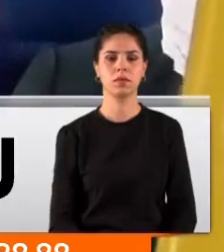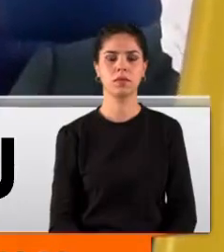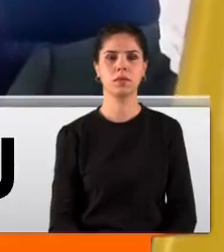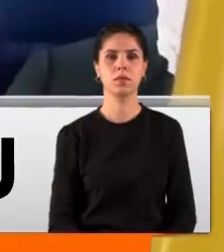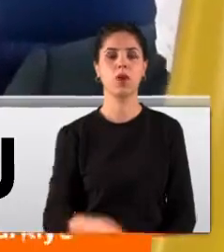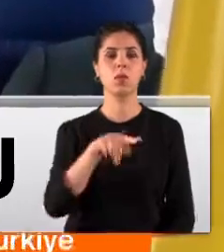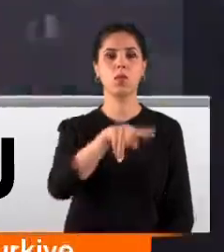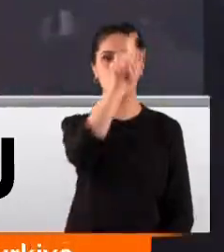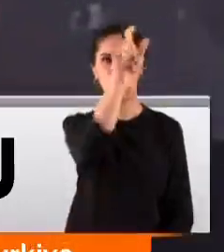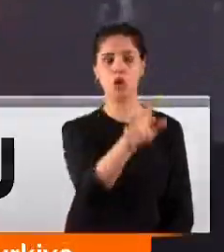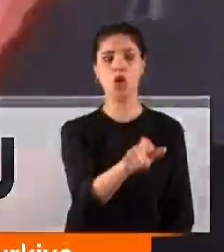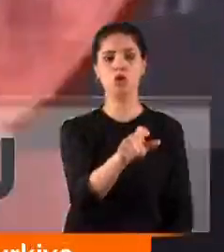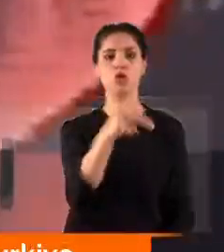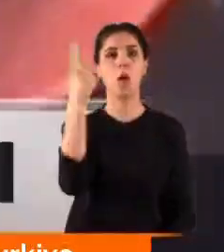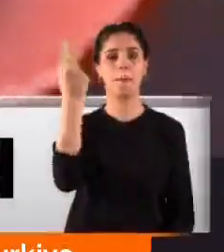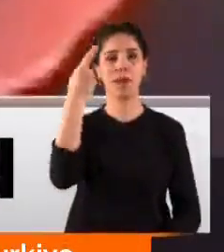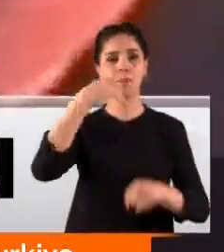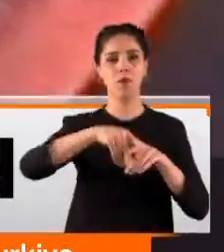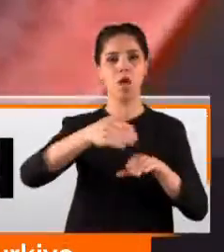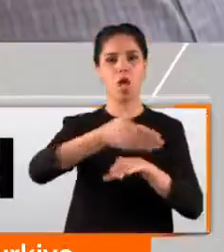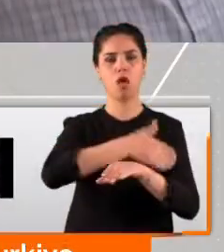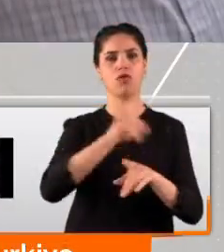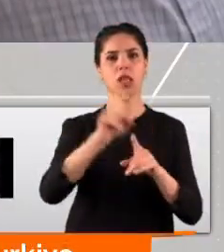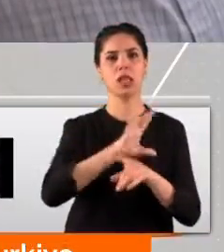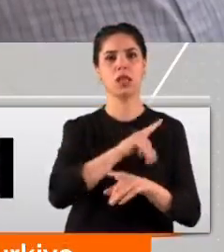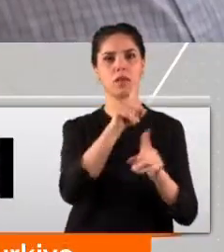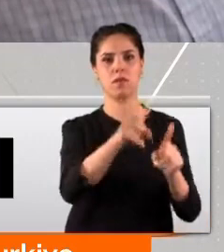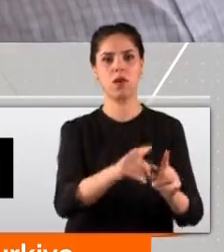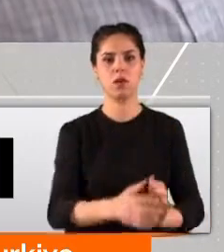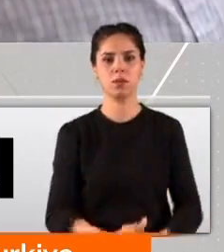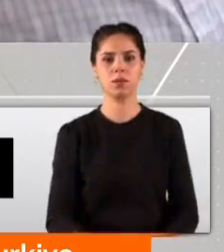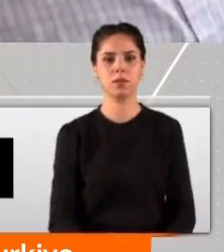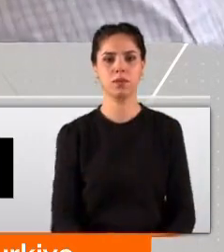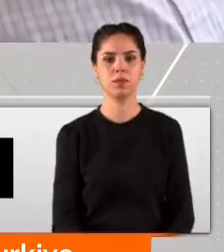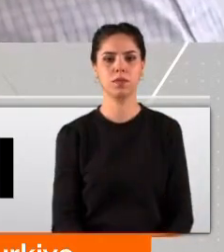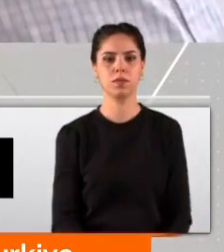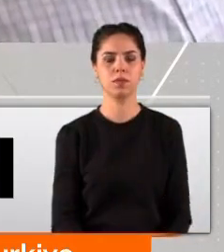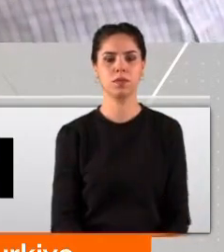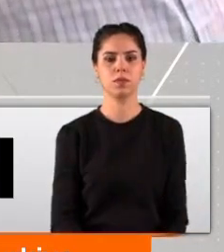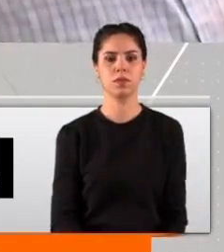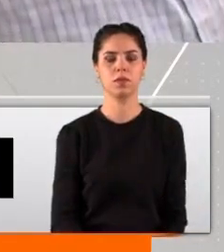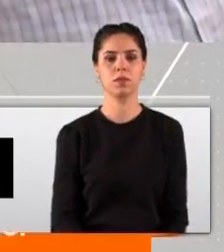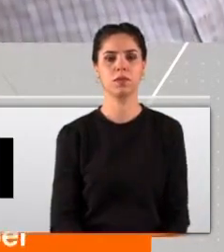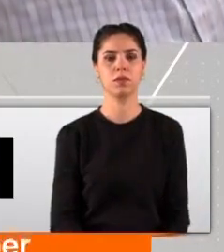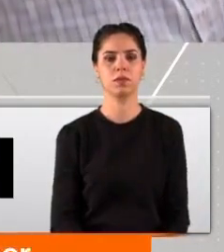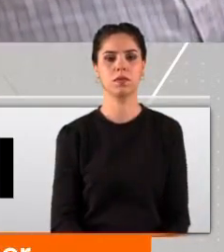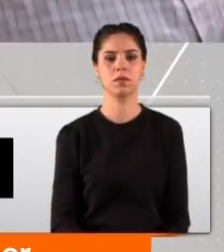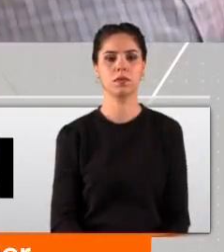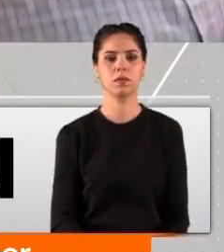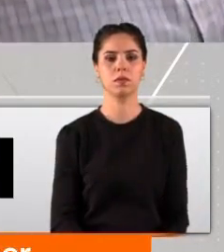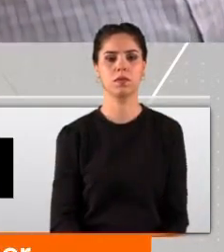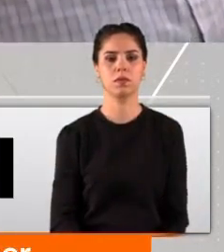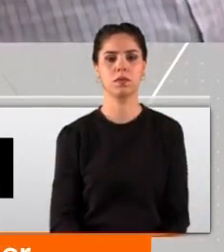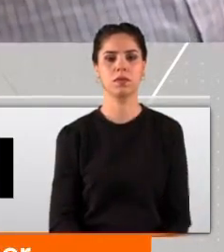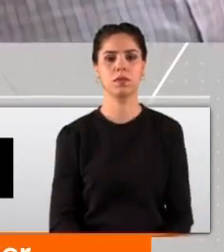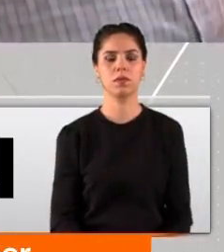Saldırgan yolcu iddiaya göre daha minibüse binmeden önce öfkelenmişti. Başladı işte. Gebzarenciler beni yanlış yerde indiriyorlar. Yok şöyle yapıyorlar. Bunlar